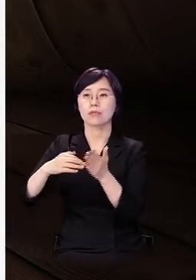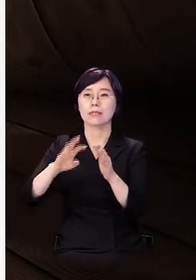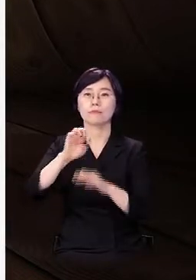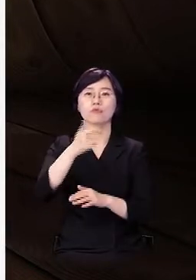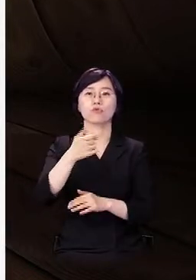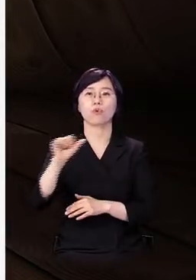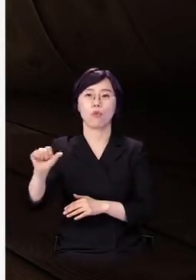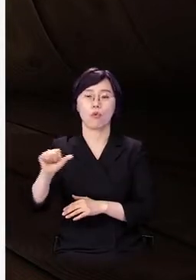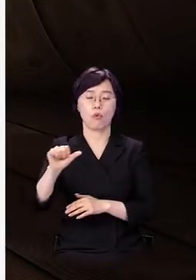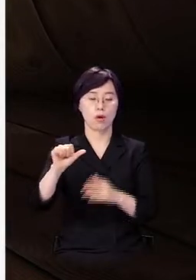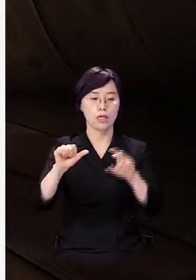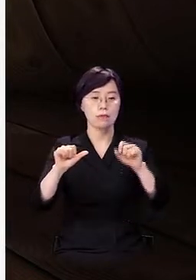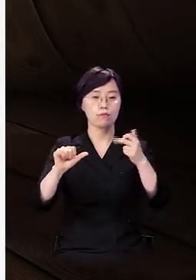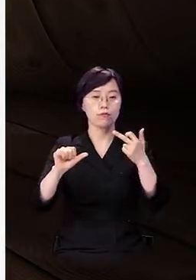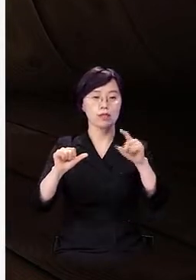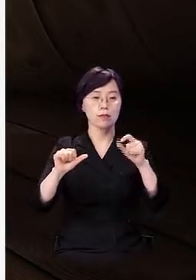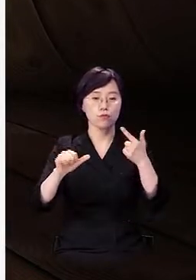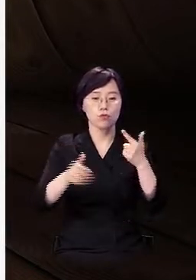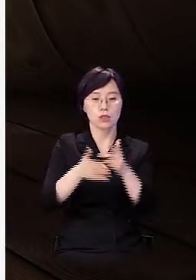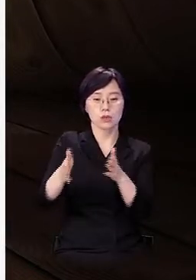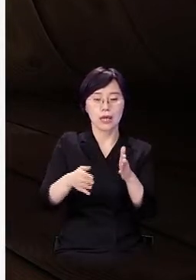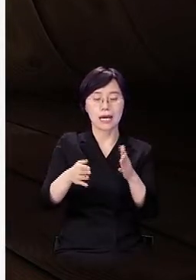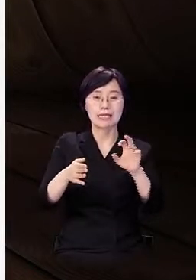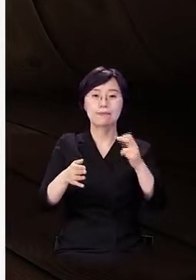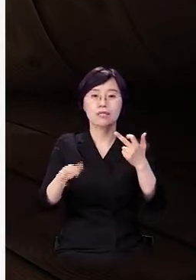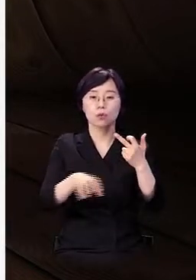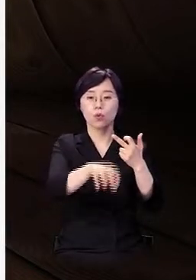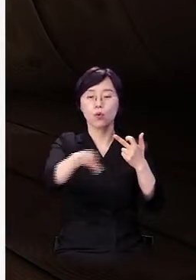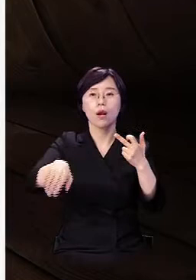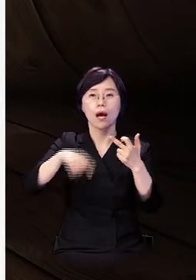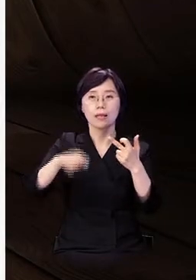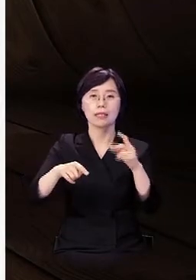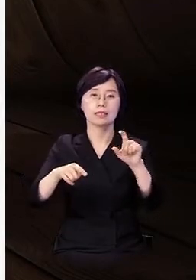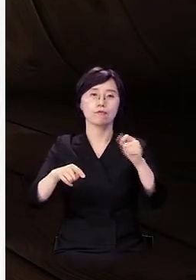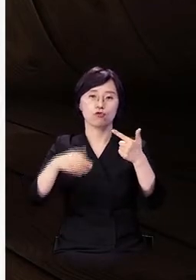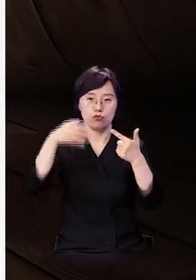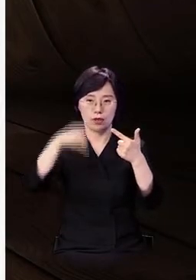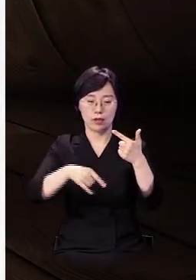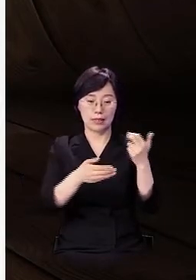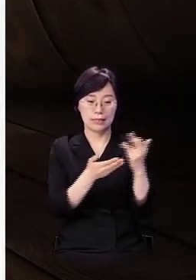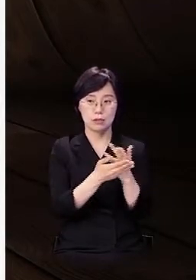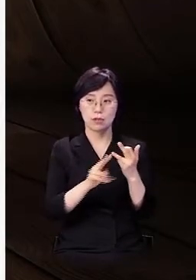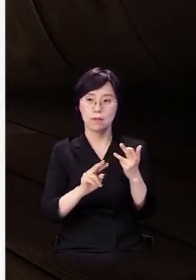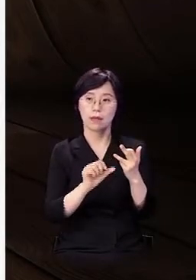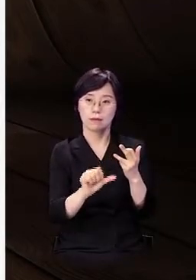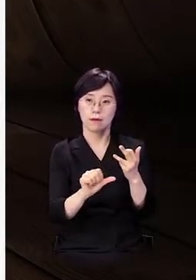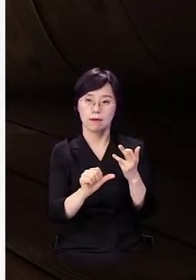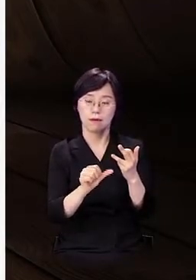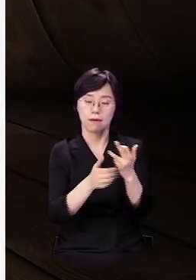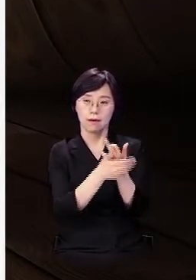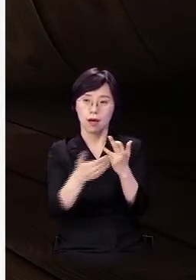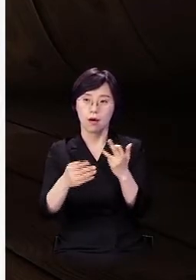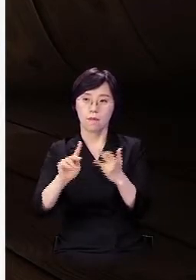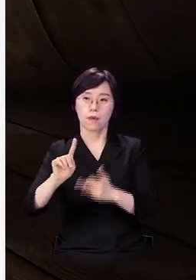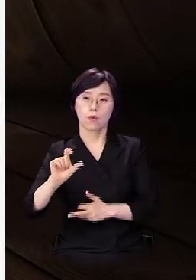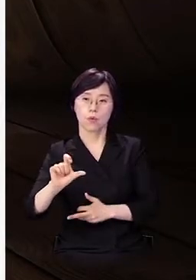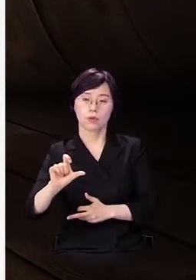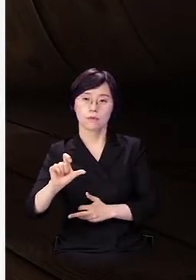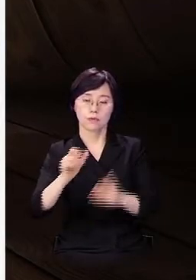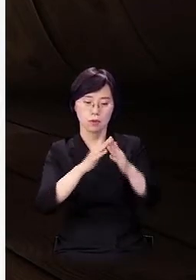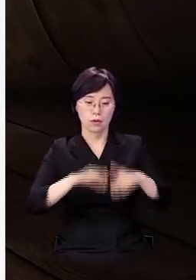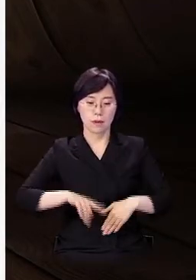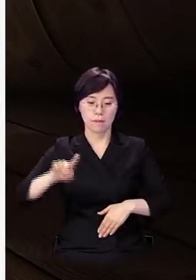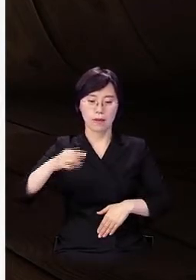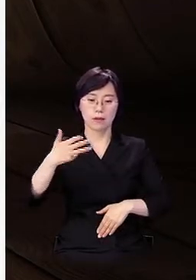개로 17개 시 도 가운데 16위에 머물렀습니다 반면 n 제주는 200 5개 강원은 105 쉽게